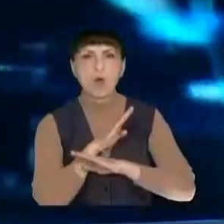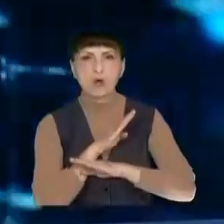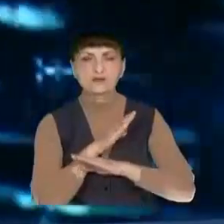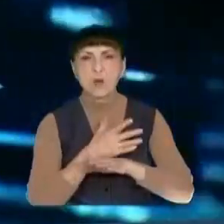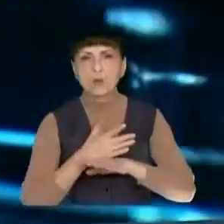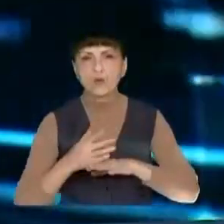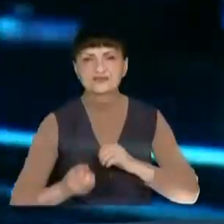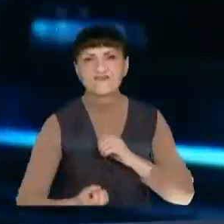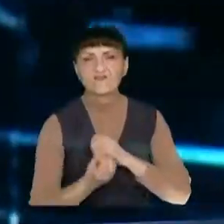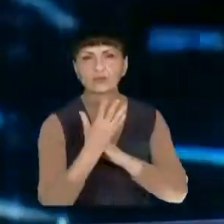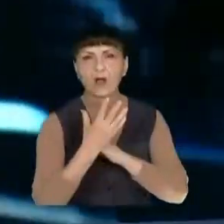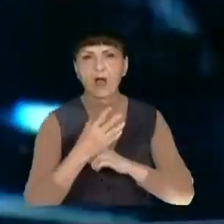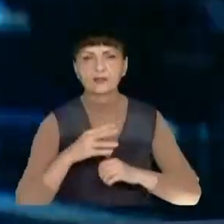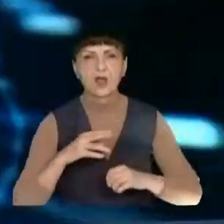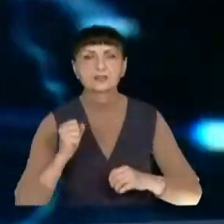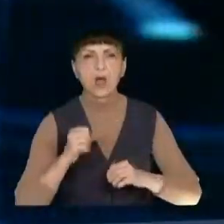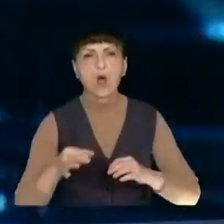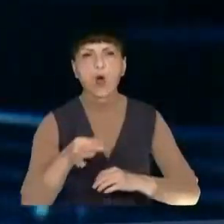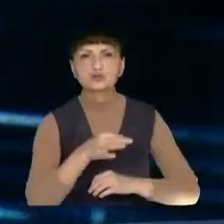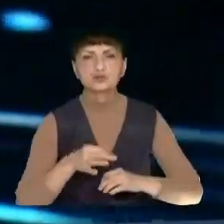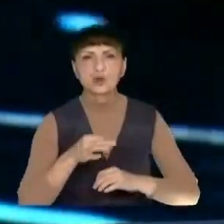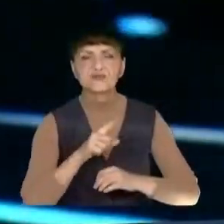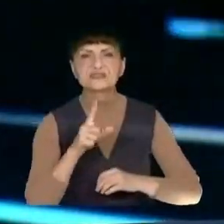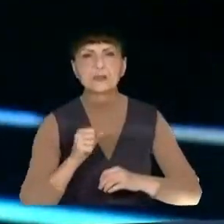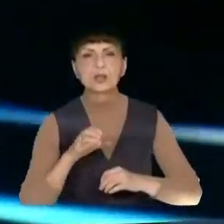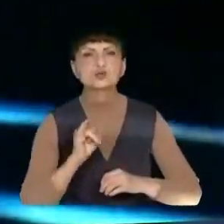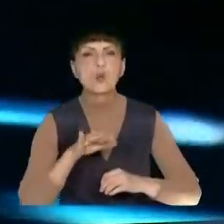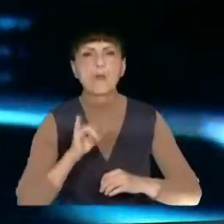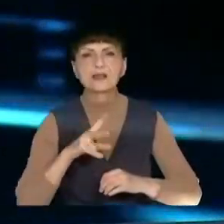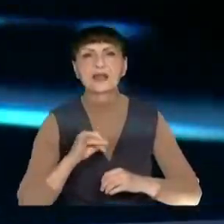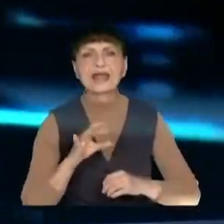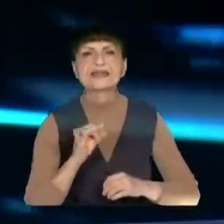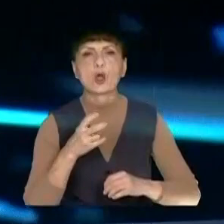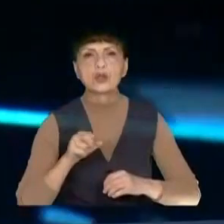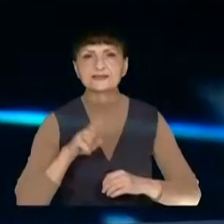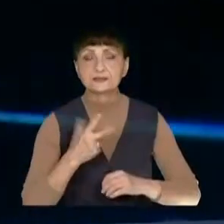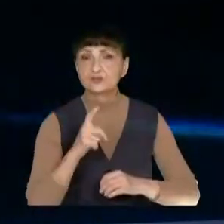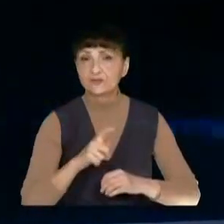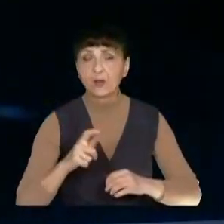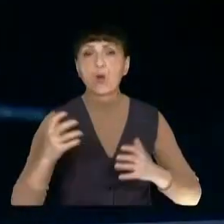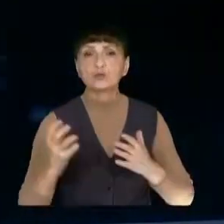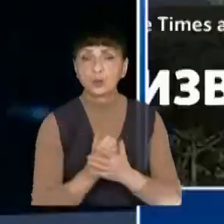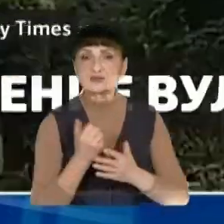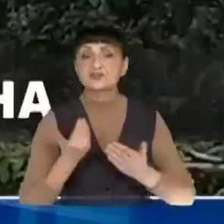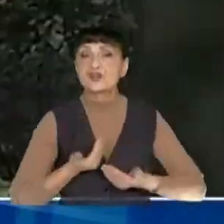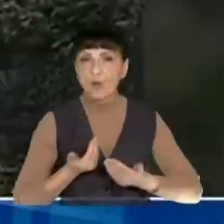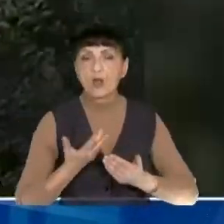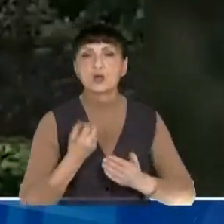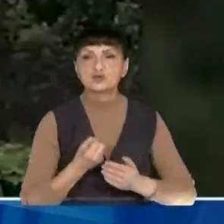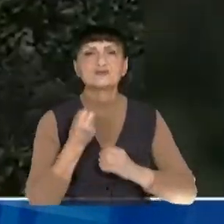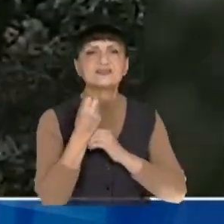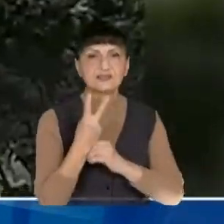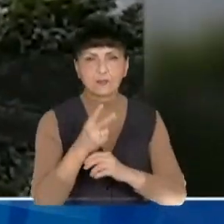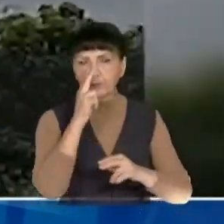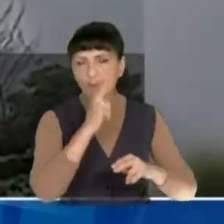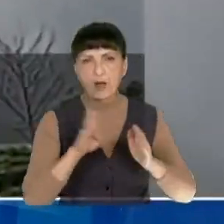после извержения вулкана Марапи на острове Западная Суматра в Индонезии. 3 человек удалось найти живыми, еще 12